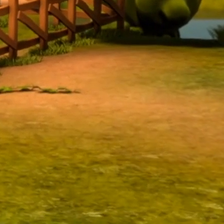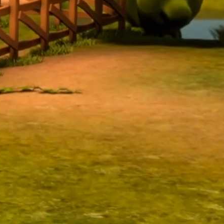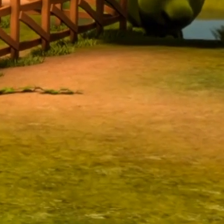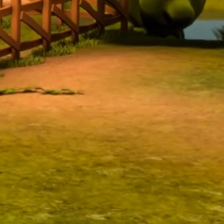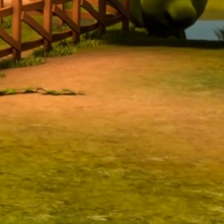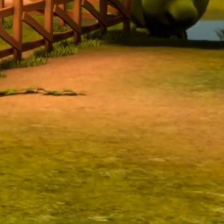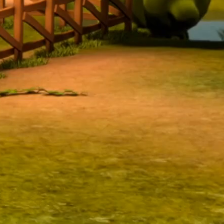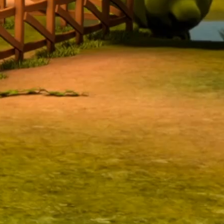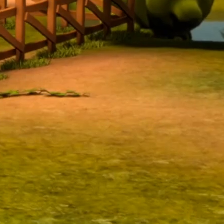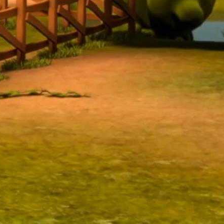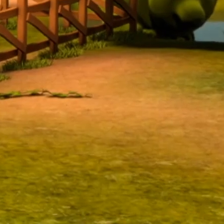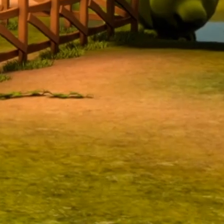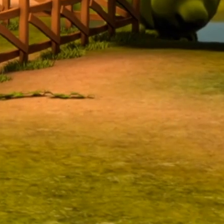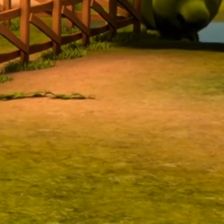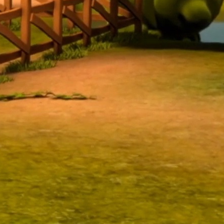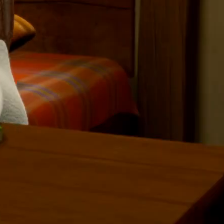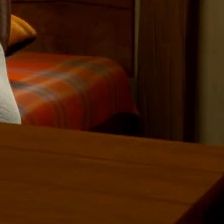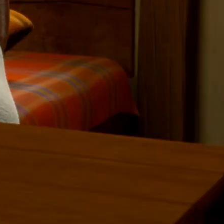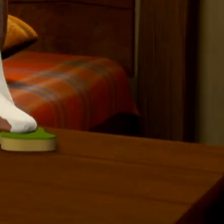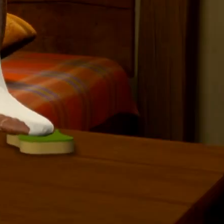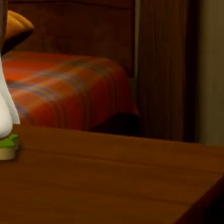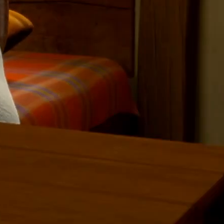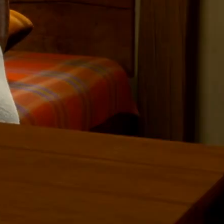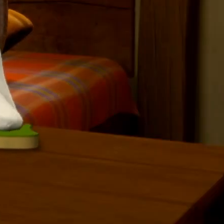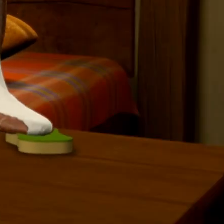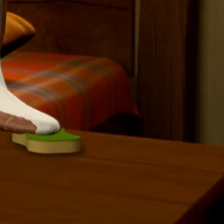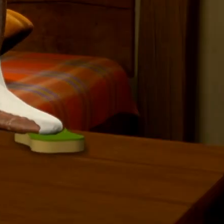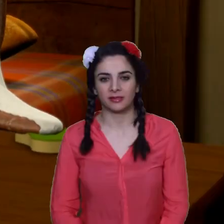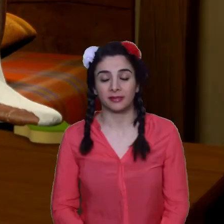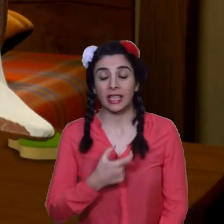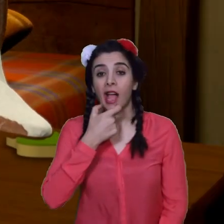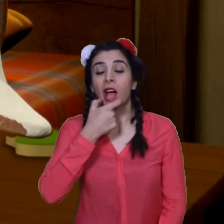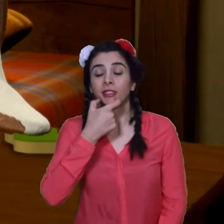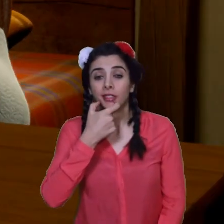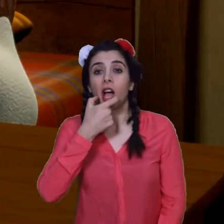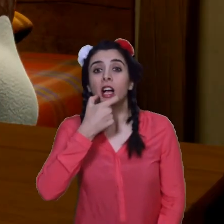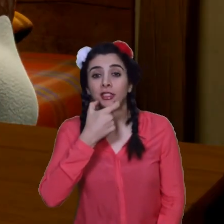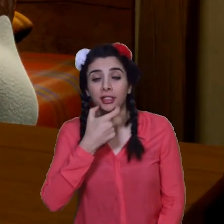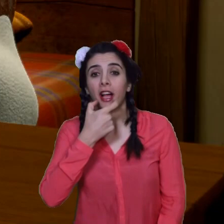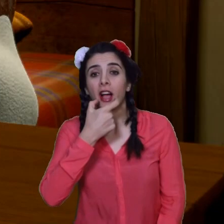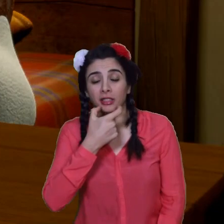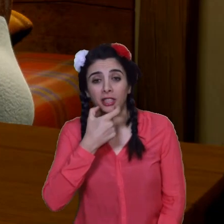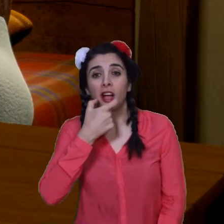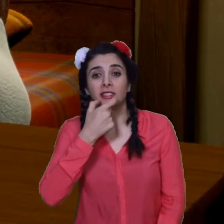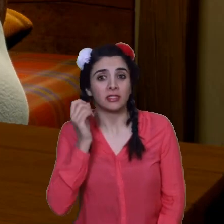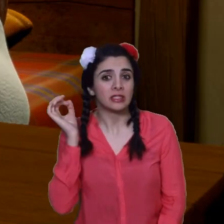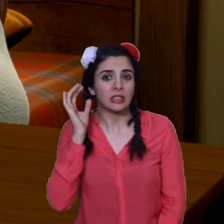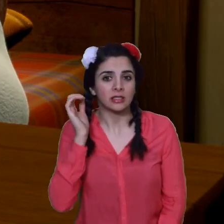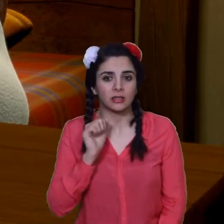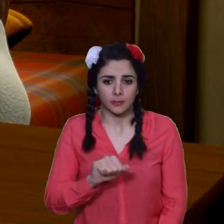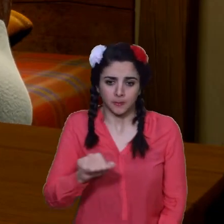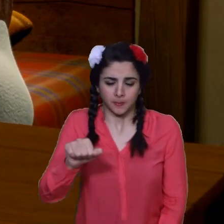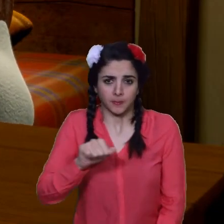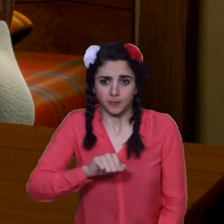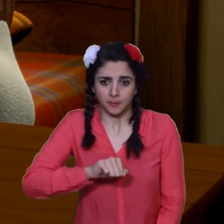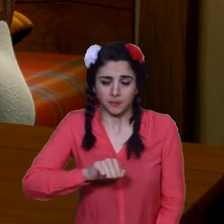Kuzucuk Bay Horoz da evde. Bay Horoz temizlik yapıyor. Masadaki lekeyi çıkarmaya çalışırken kuzucuk yatağa uzanmış. Kırıntılarını yere